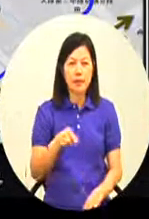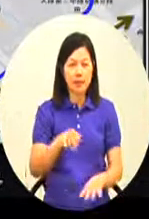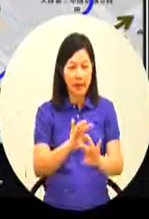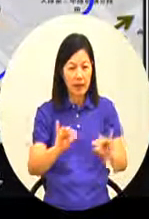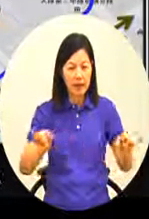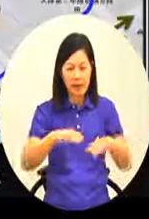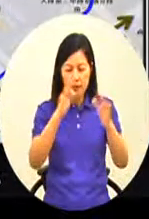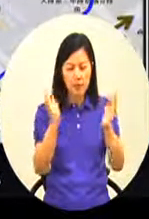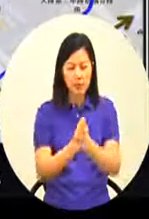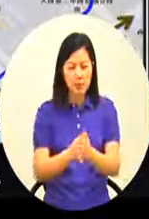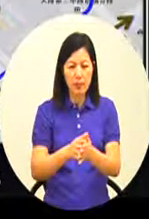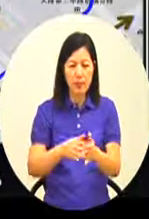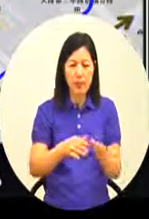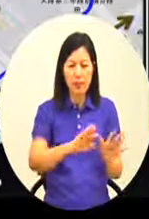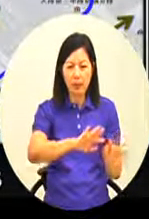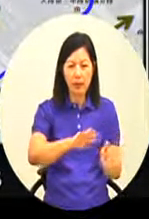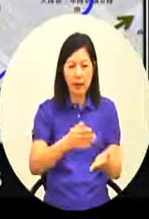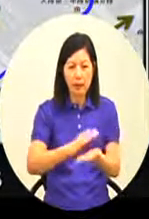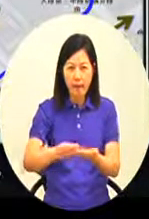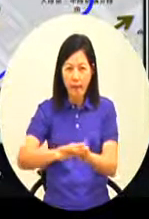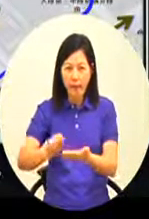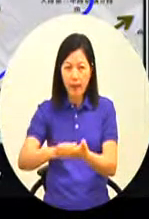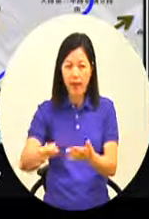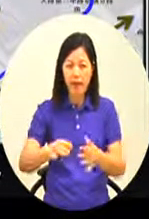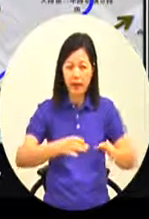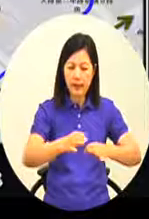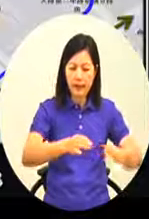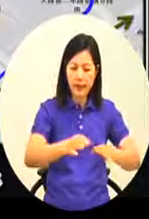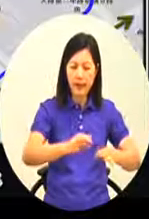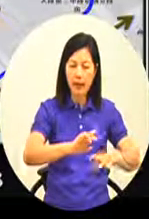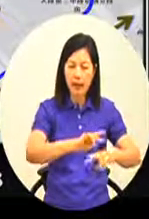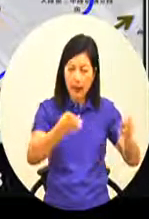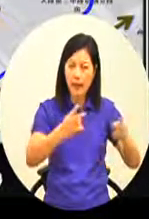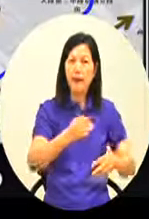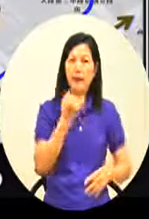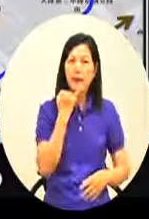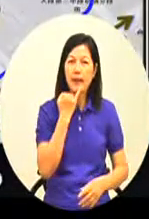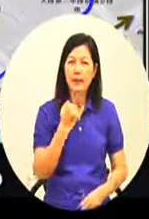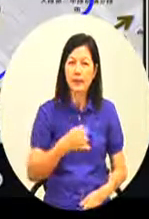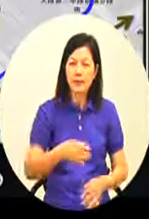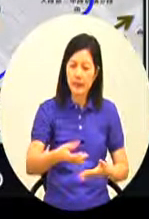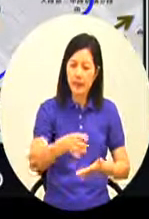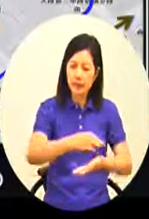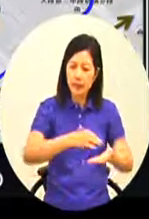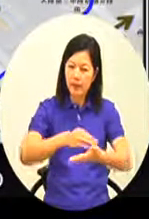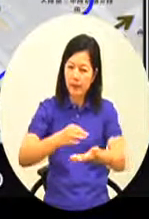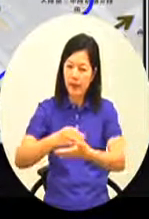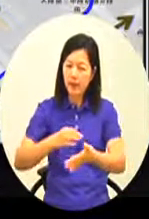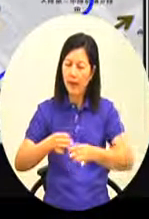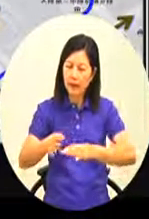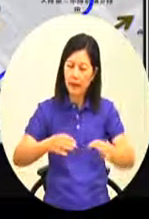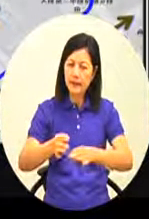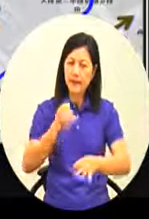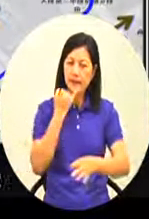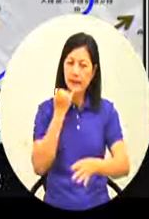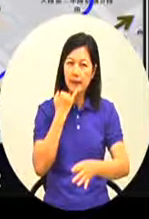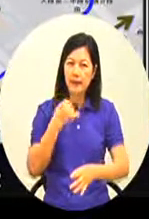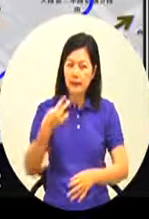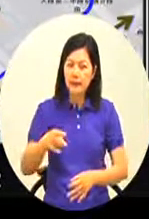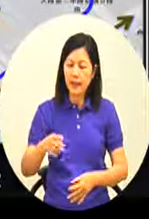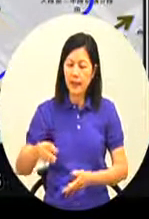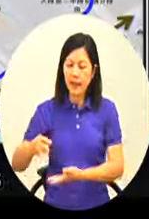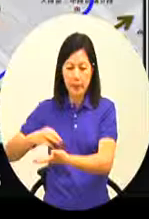它清出来，成为商业区、商业用地。我想这个地方就可以转卖钱了啦，公拍那的用，现在每家的钱